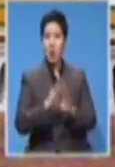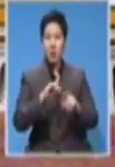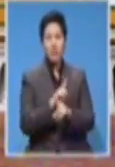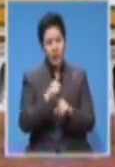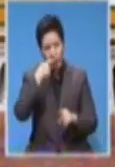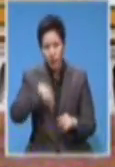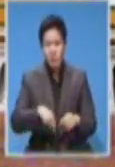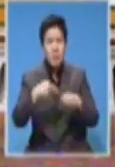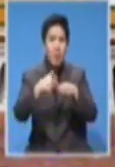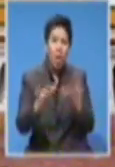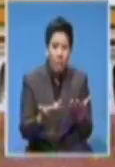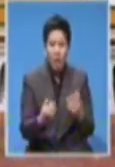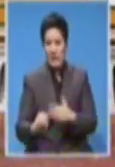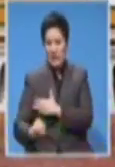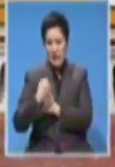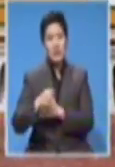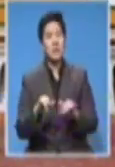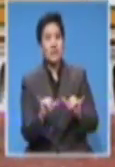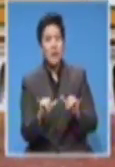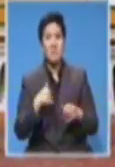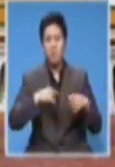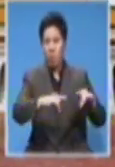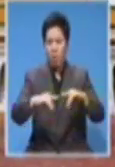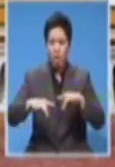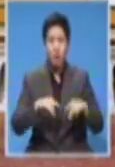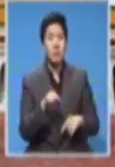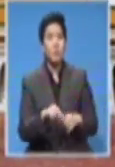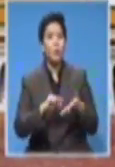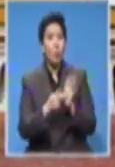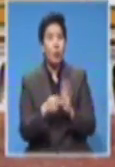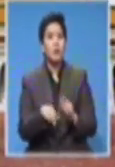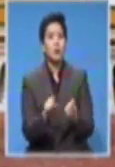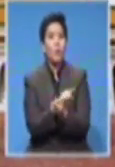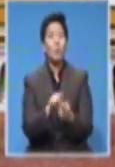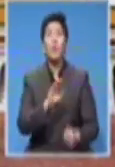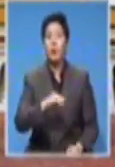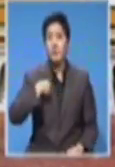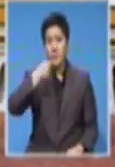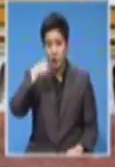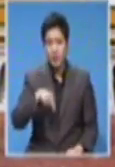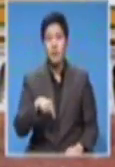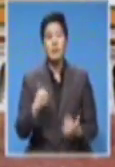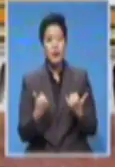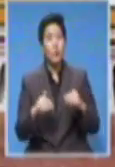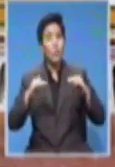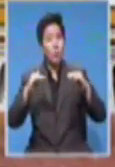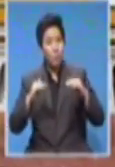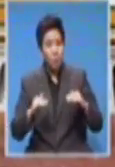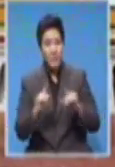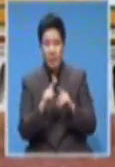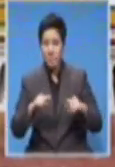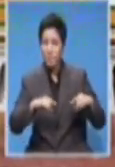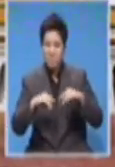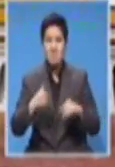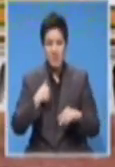ฟังอ่ะนะเพราะเรายังไม่เข้มแข็งพอแล้วเราก็จะมีความขัดแย้งสูงนะครับในสังคมไทยในปัจจุบันนะครับลดลงมาบ้างแต่ก็ยังไม่ทั้งหมดหรอก